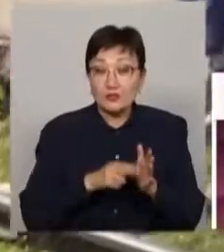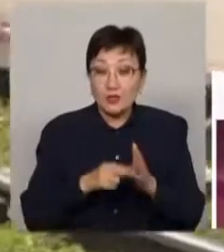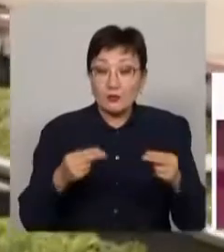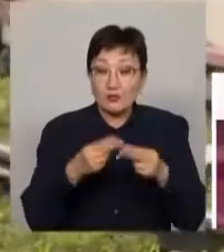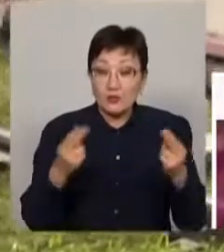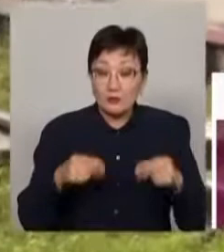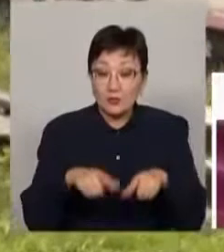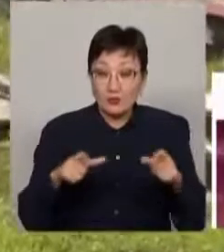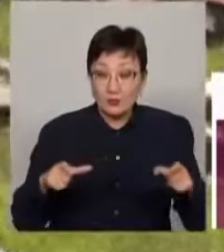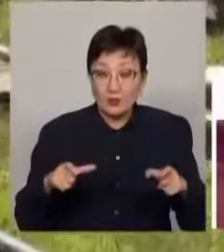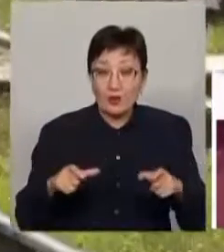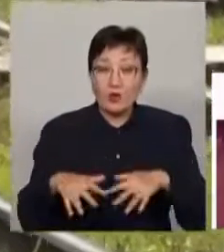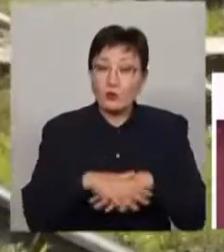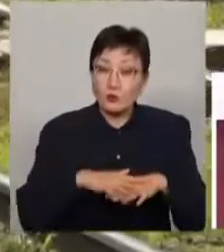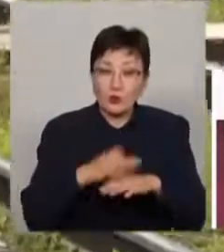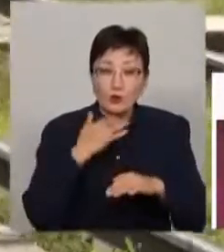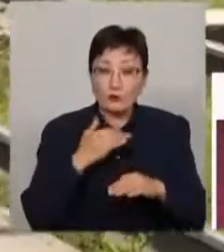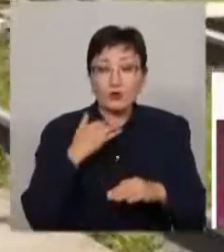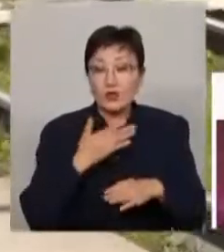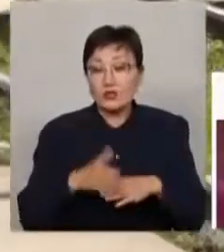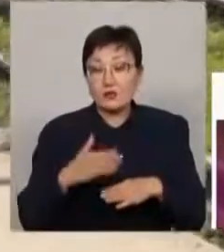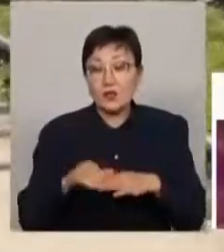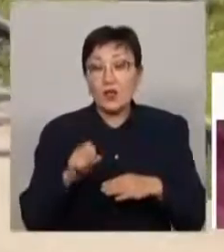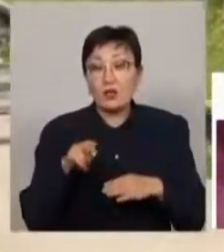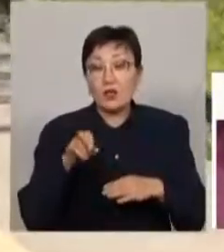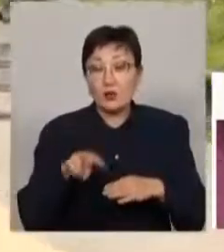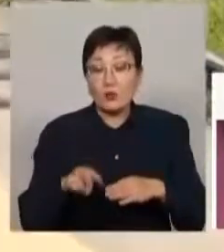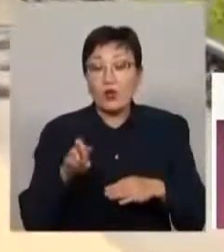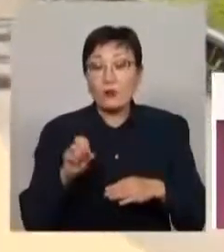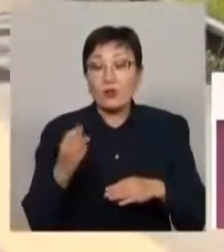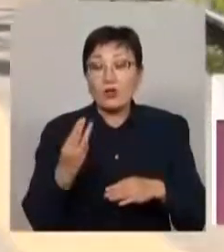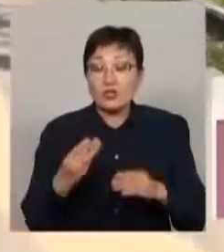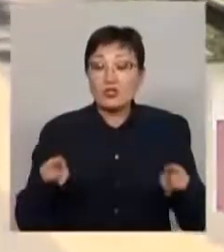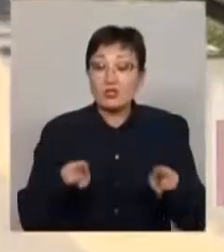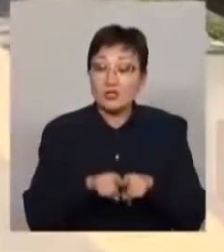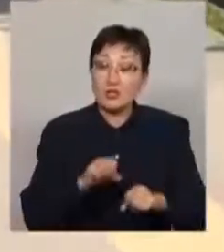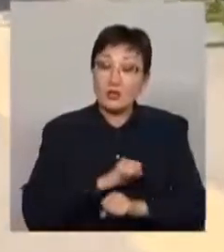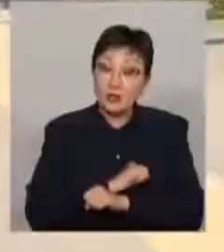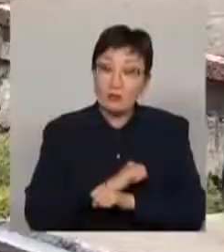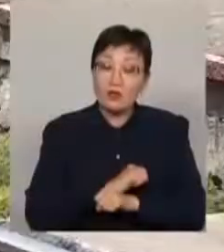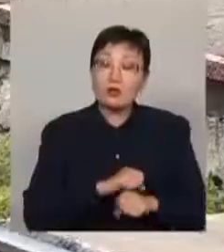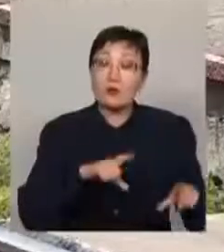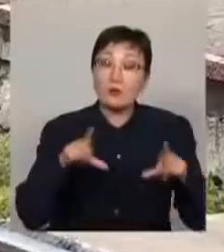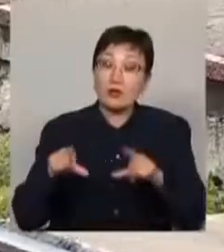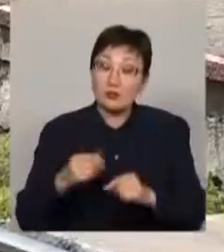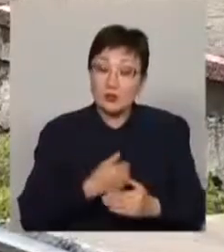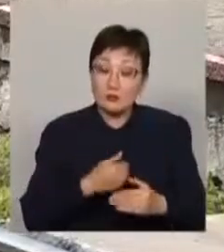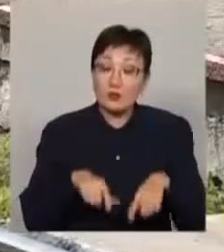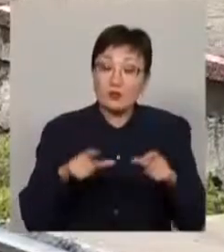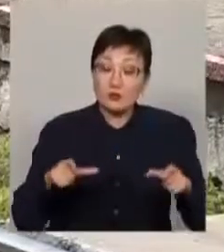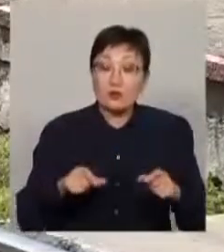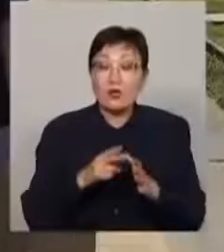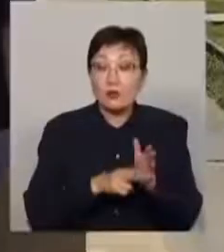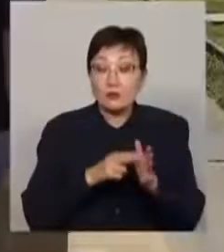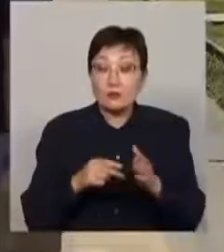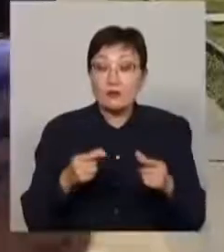вокзалында жолаушылар ағыны көп. Олардың басым бөлігі Алакөл мен Балқаш секілді демалыс орнына асыққандар. Десе де жолаушылар жүрдек